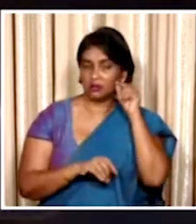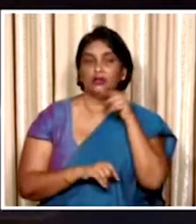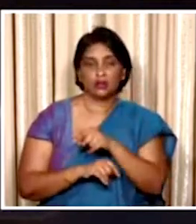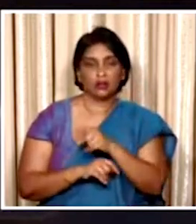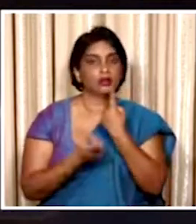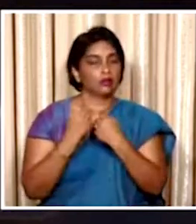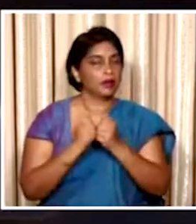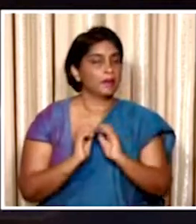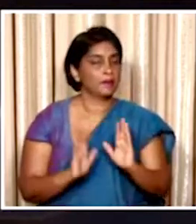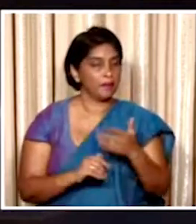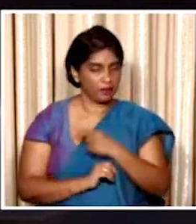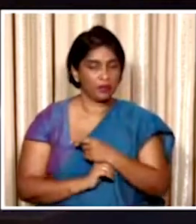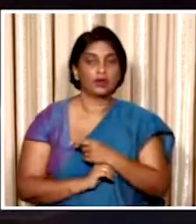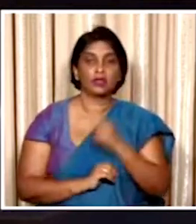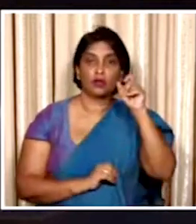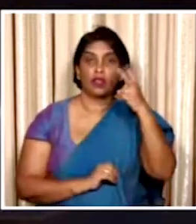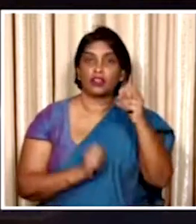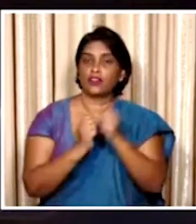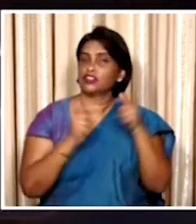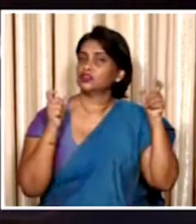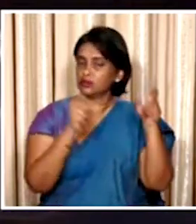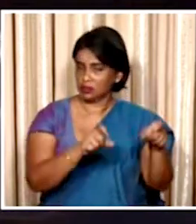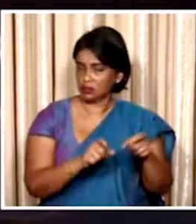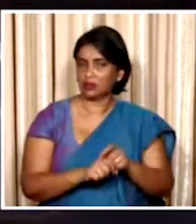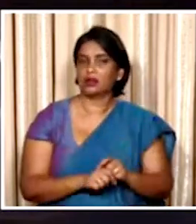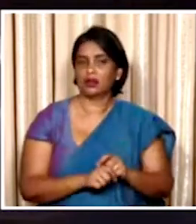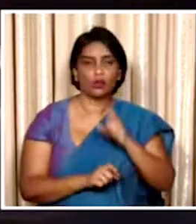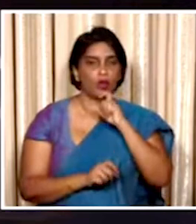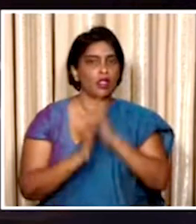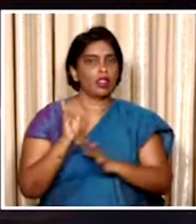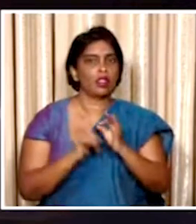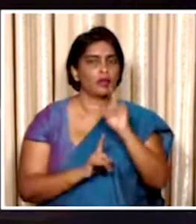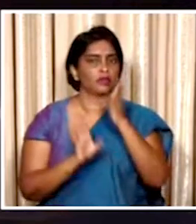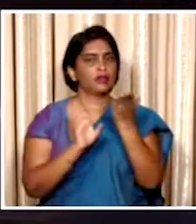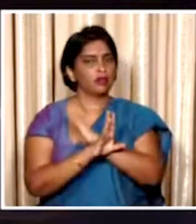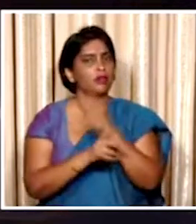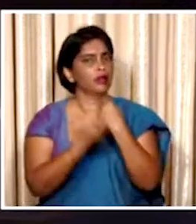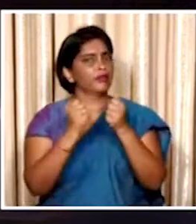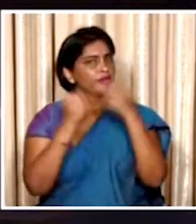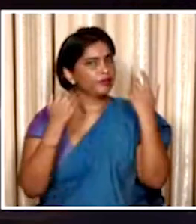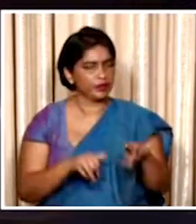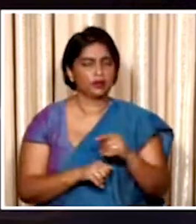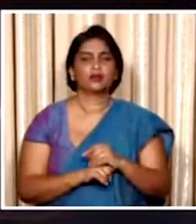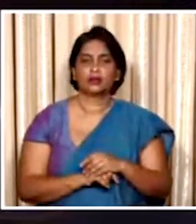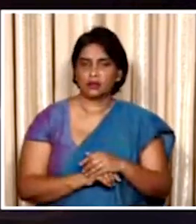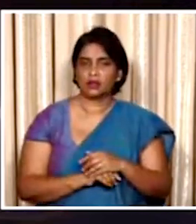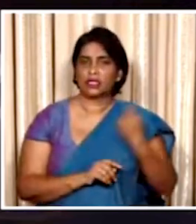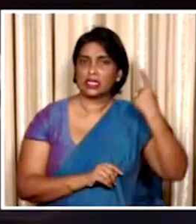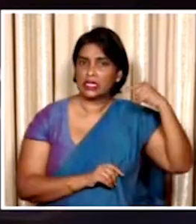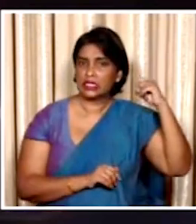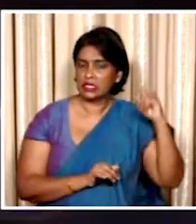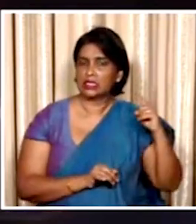පිළිබඳ පරීක්ෂණයක් ආරම්භ කරලා දෙන්නෙක්ගේ වැඩ තහනම් කරලා තියෙනවා මේ අධිකරණතුමා කියන්න කලින් ඒ පරීක්ෂණ සිද්ධ වෙලා තියෙනවා ඊයේ පෙරේද